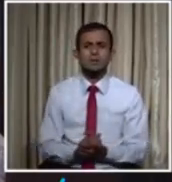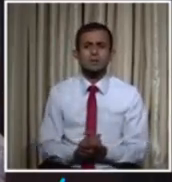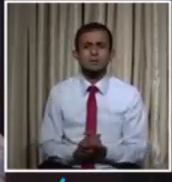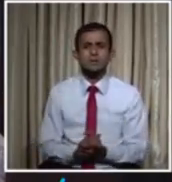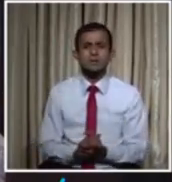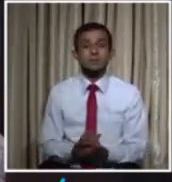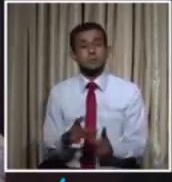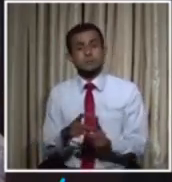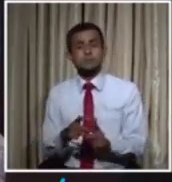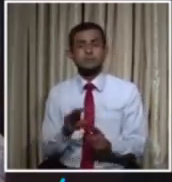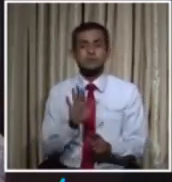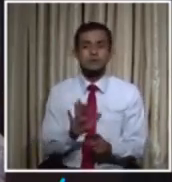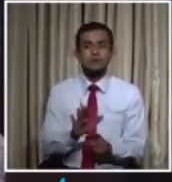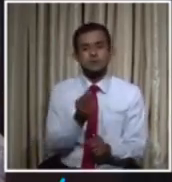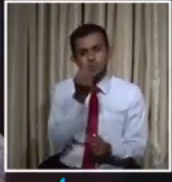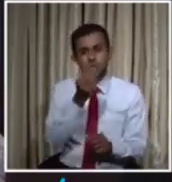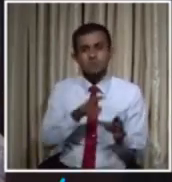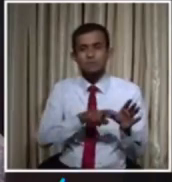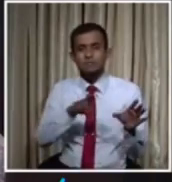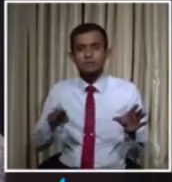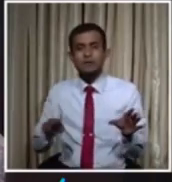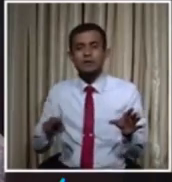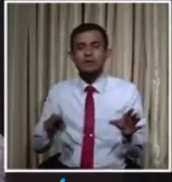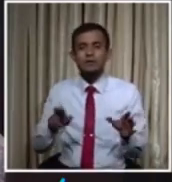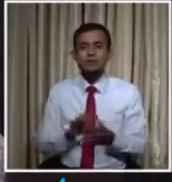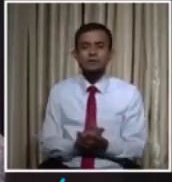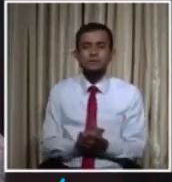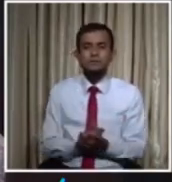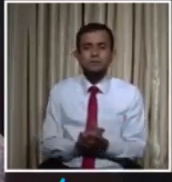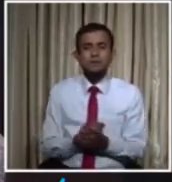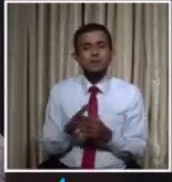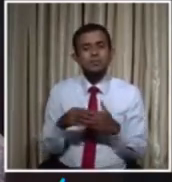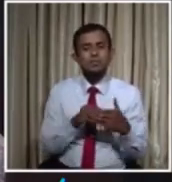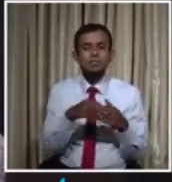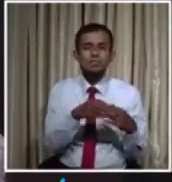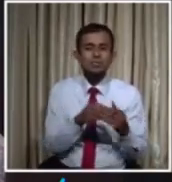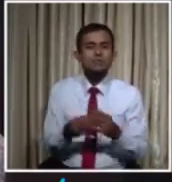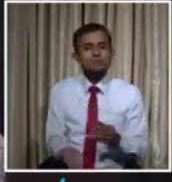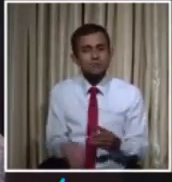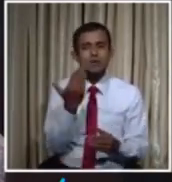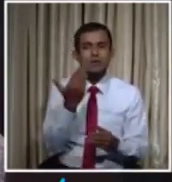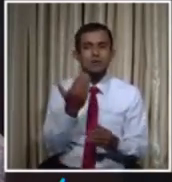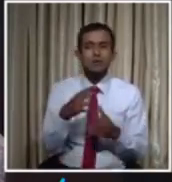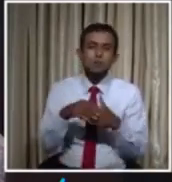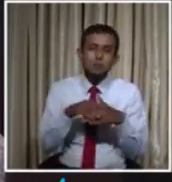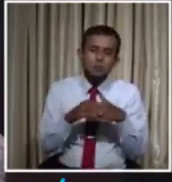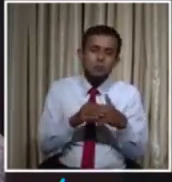මේ තද තැනෙන් පොඩ්ඩක් ඉවත් වෙලා මොලොක් භාවයක් ඇති කරගන්න. පොඩ මෘදු වෙන්න.